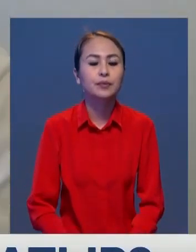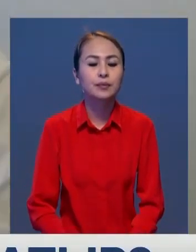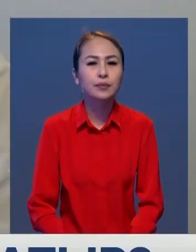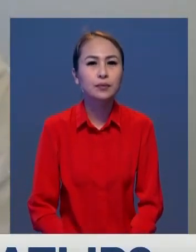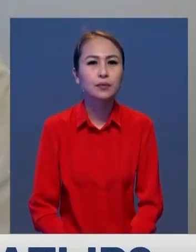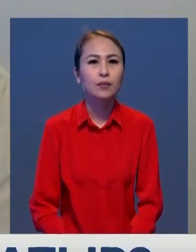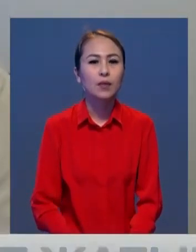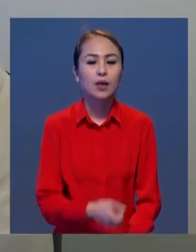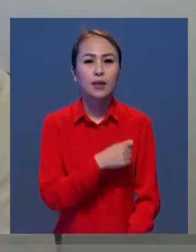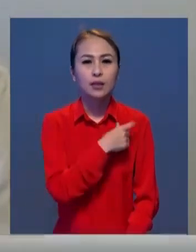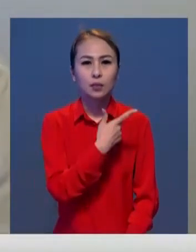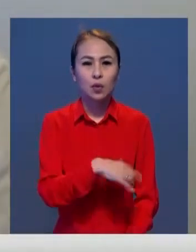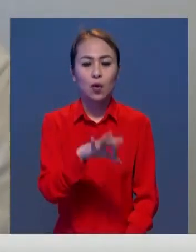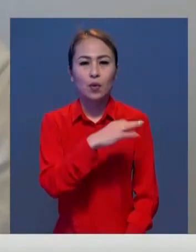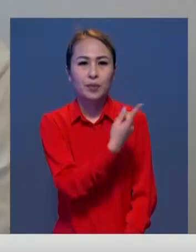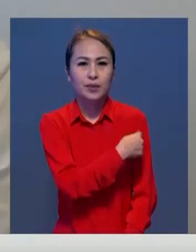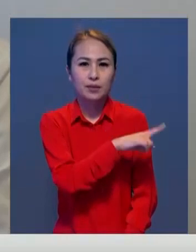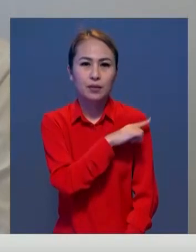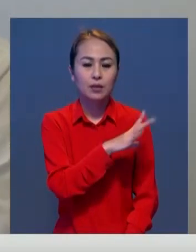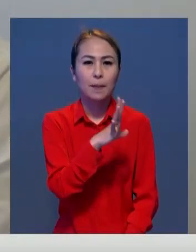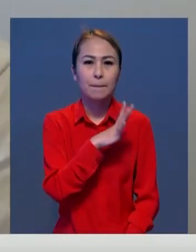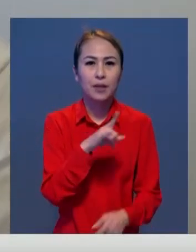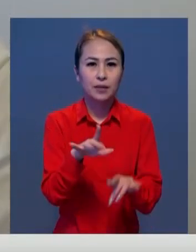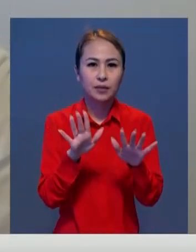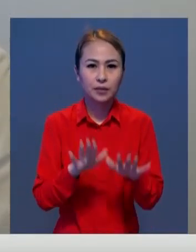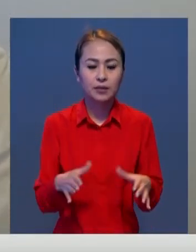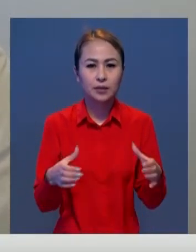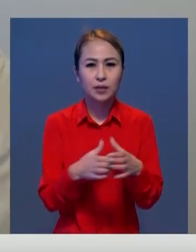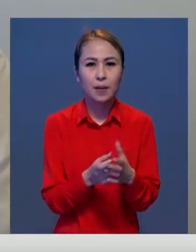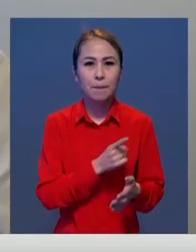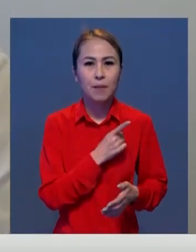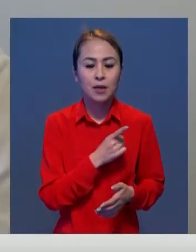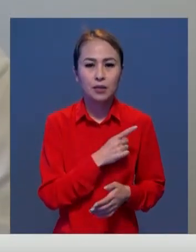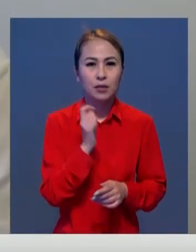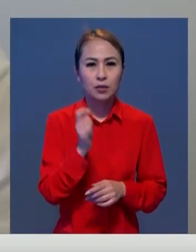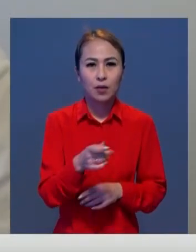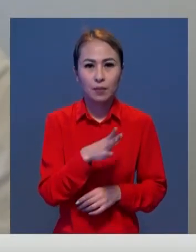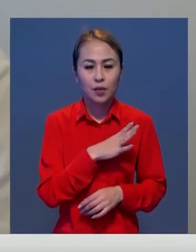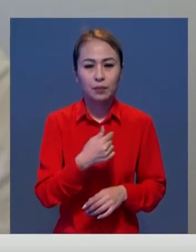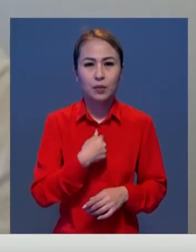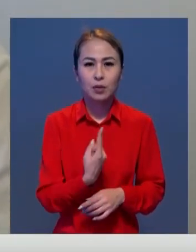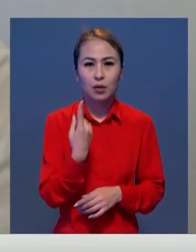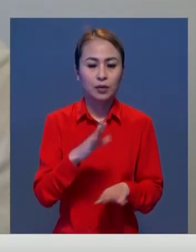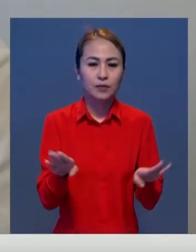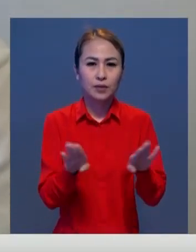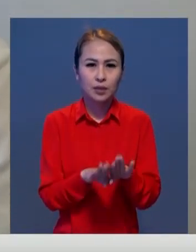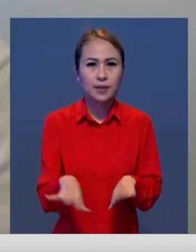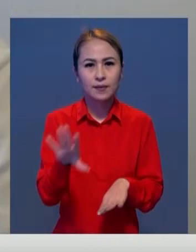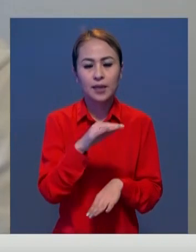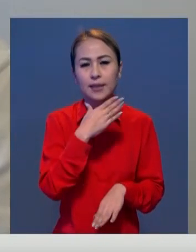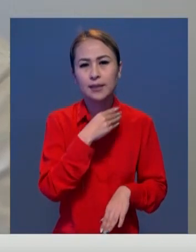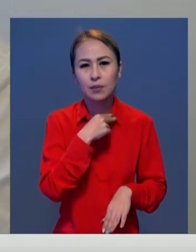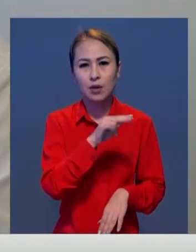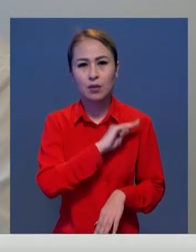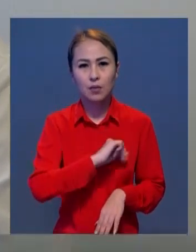академии. Семейдегі медициналық академияның дипломы мұнда медицина мастері деп танылды. Бұл тек мен үшін ғана емес, семейдегі